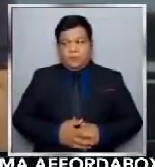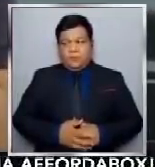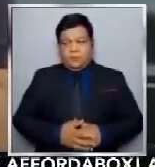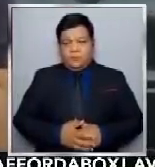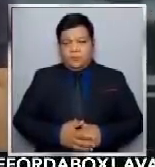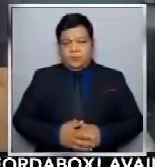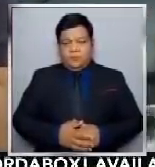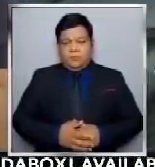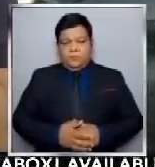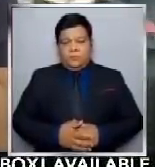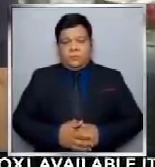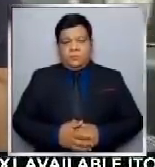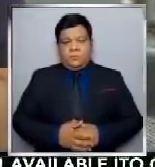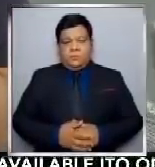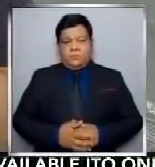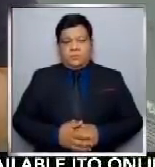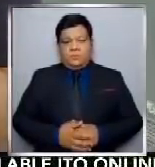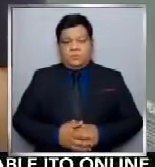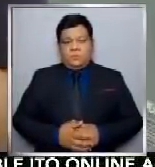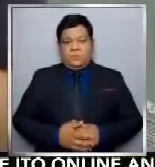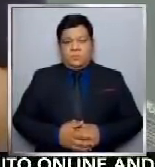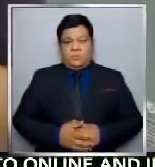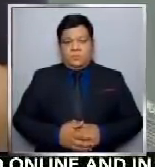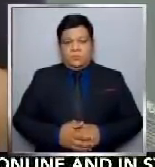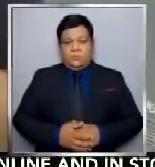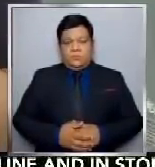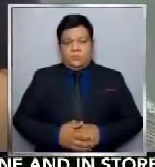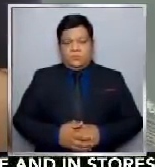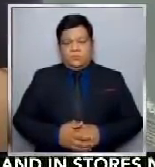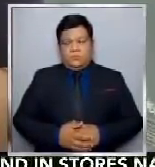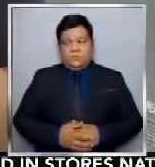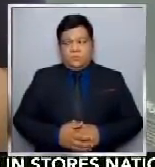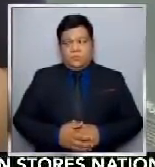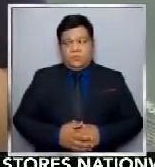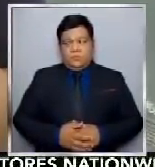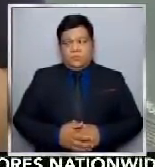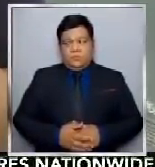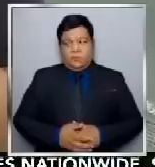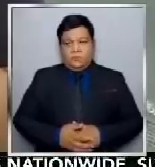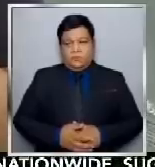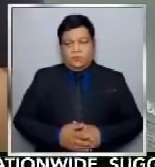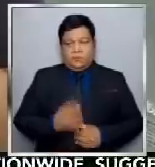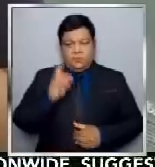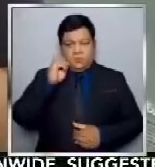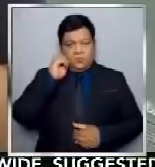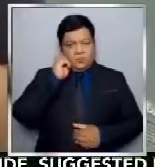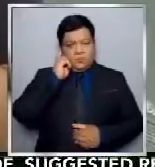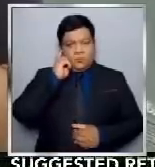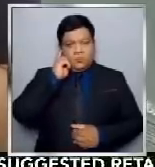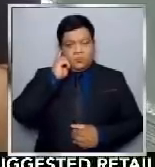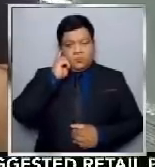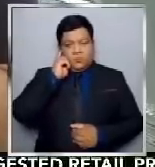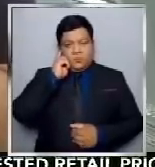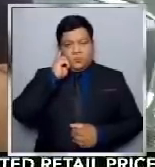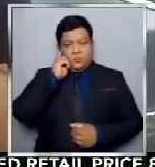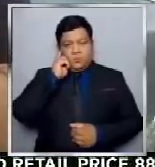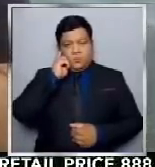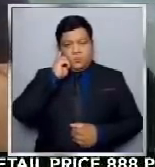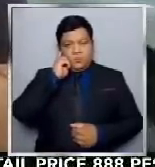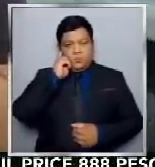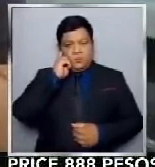At Ivan, hanggang sa mga oras sa ito ay nag-iikot pa rin sa iba't ibang bayan ng Batangas ang tambalang Lacson at Soto. At ayon